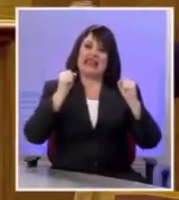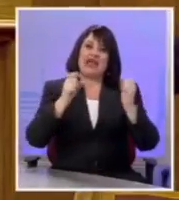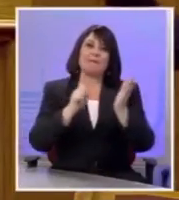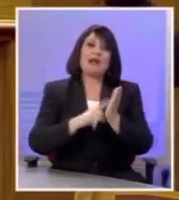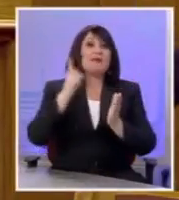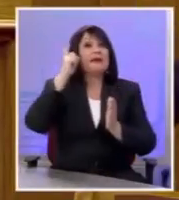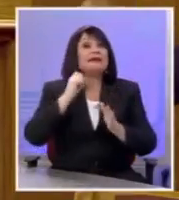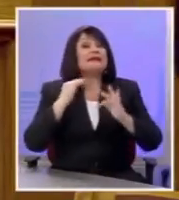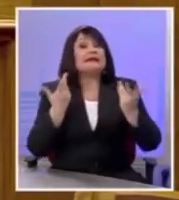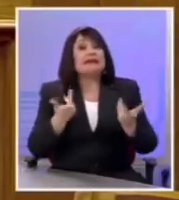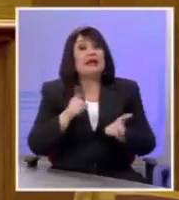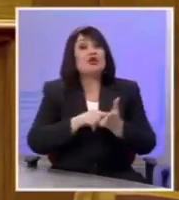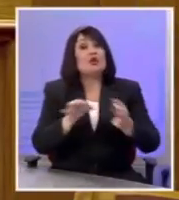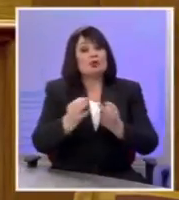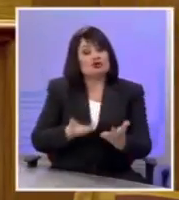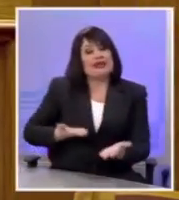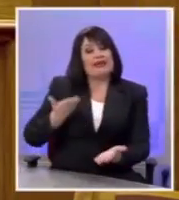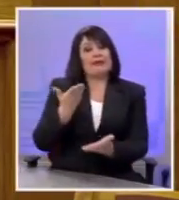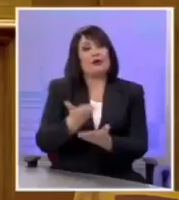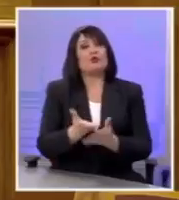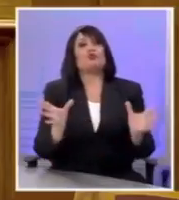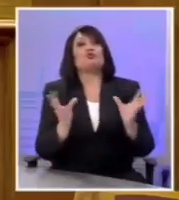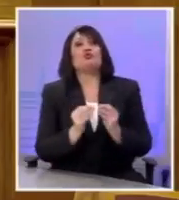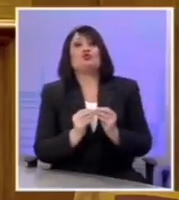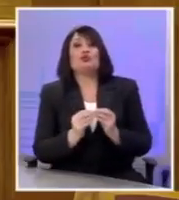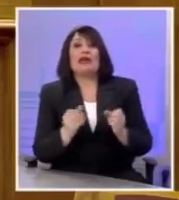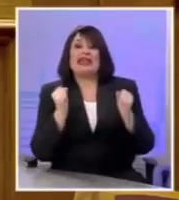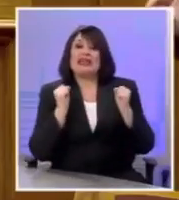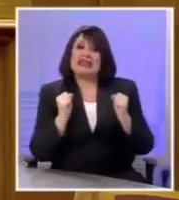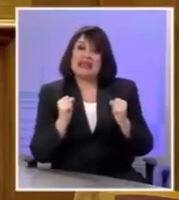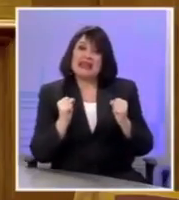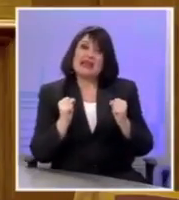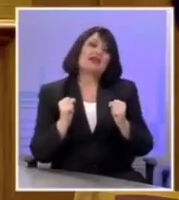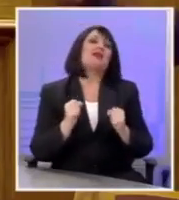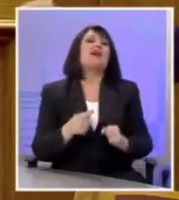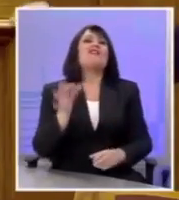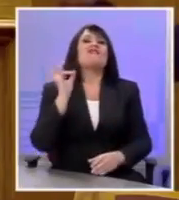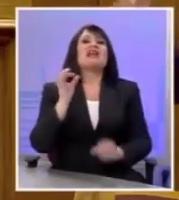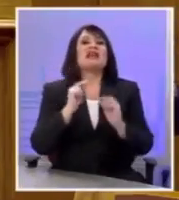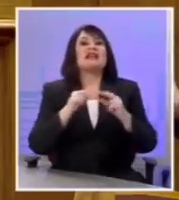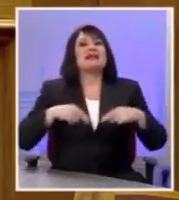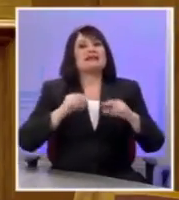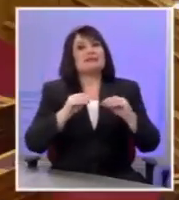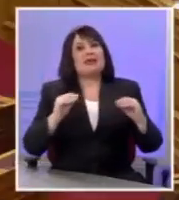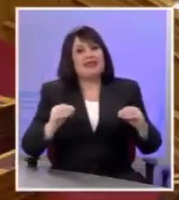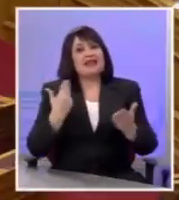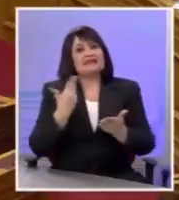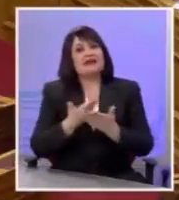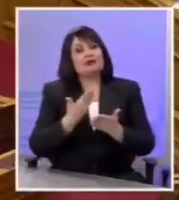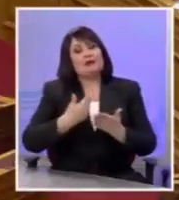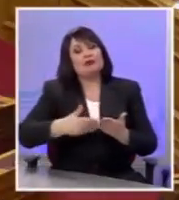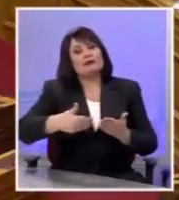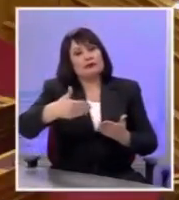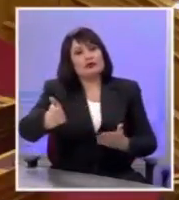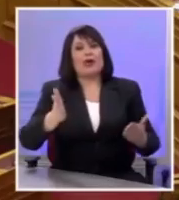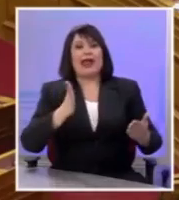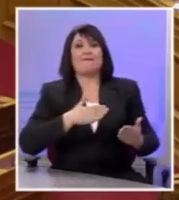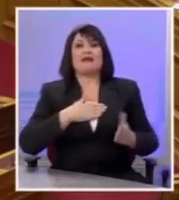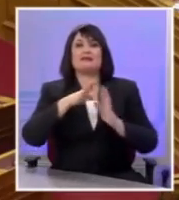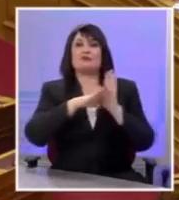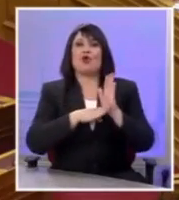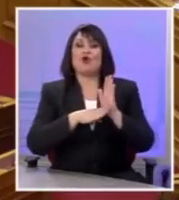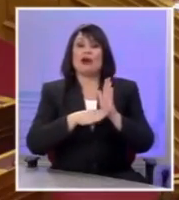θα φέρει νομοσχέδιο για την υγεία, ο Φίλης πότε για την παιδεία. Αυτό θα είναι το δικό μας